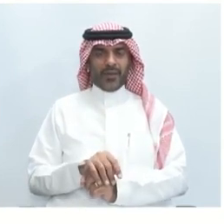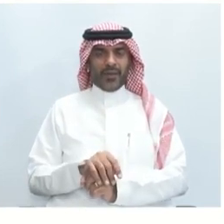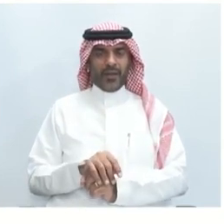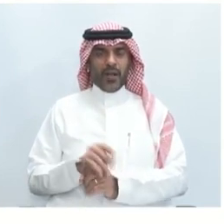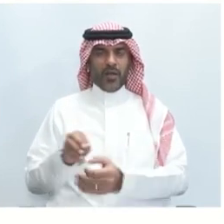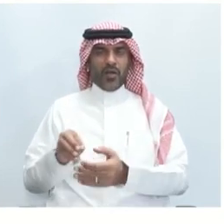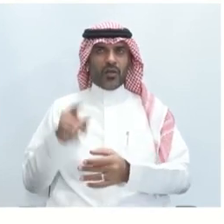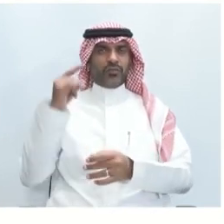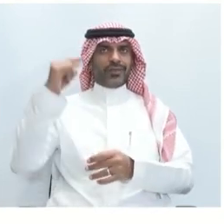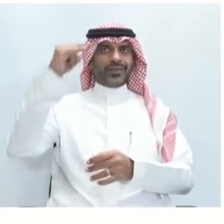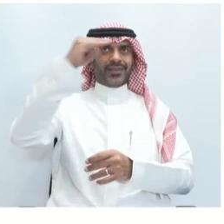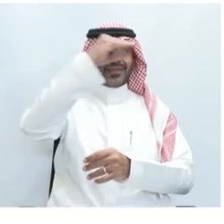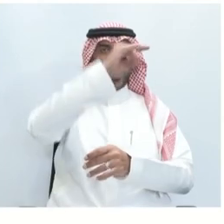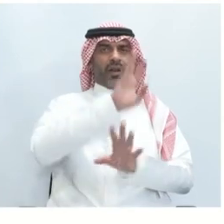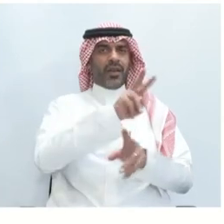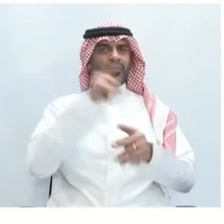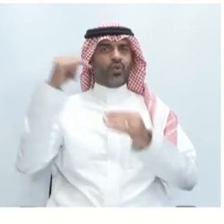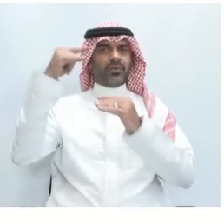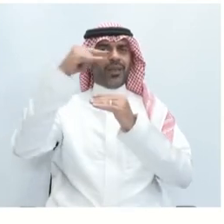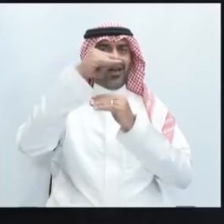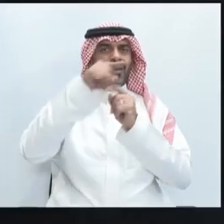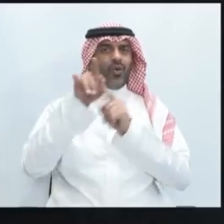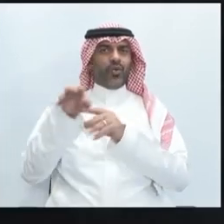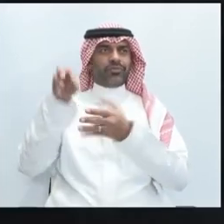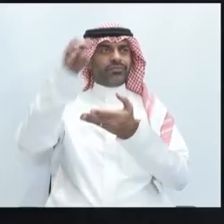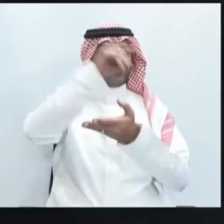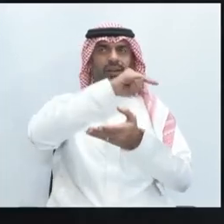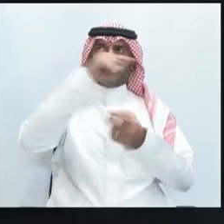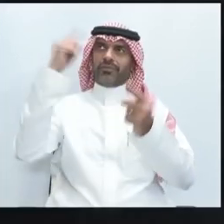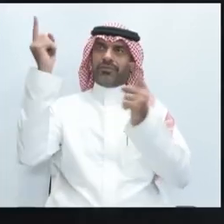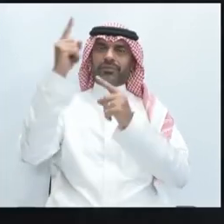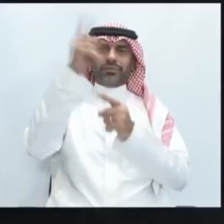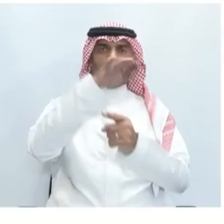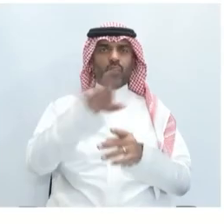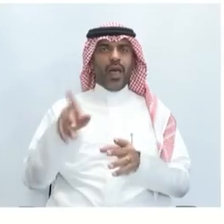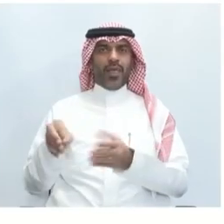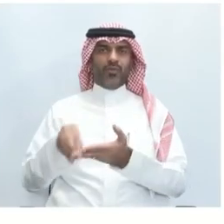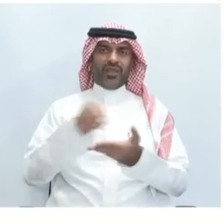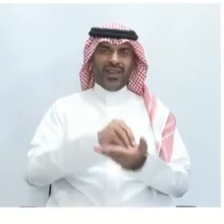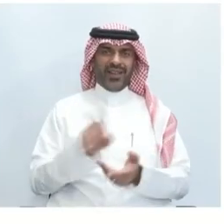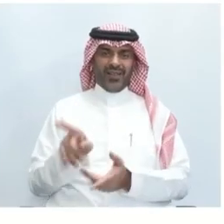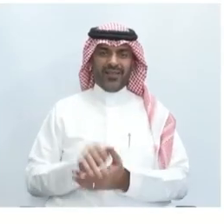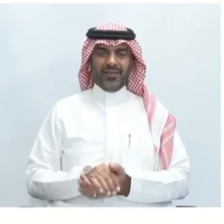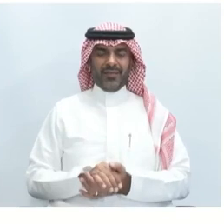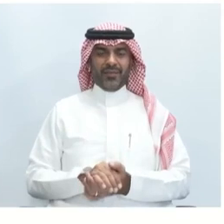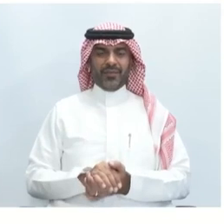المتنقل الطائرات المسيره باعتبار انها تتحرك وتتنقل وتطير فهي متنقله ايضا